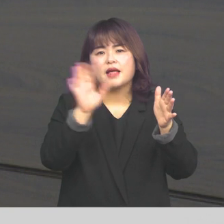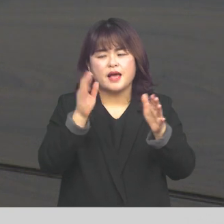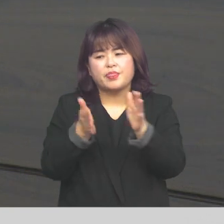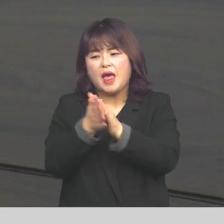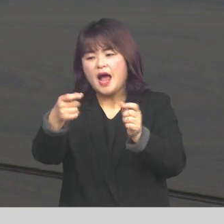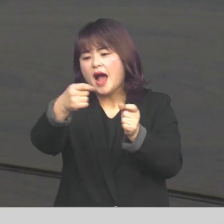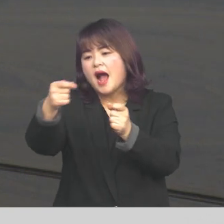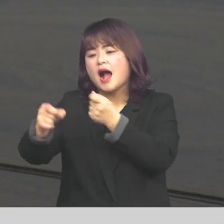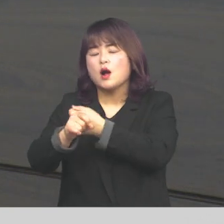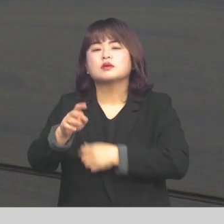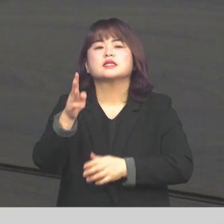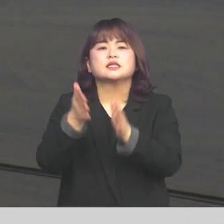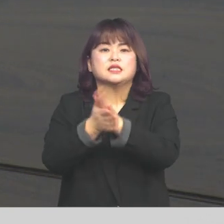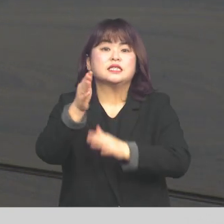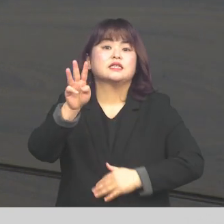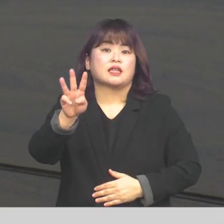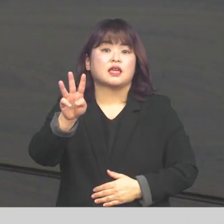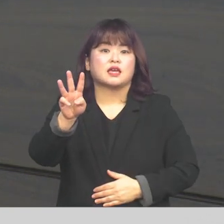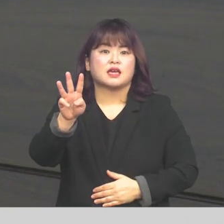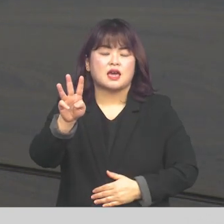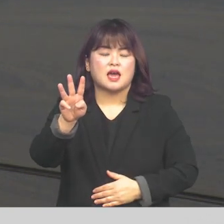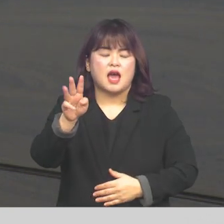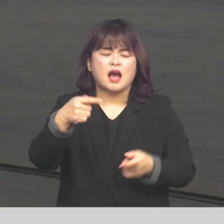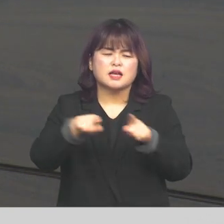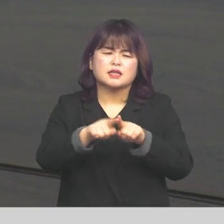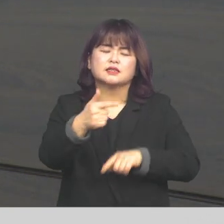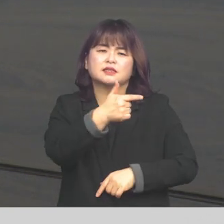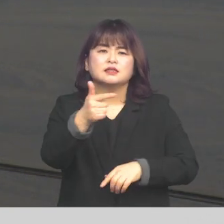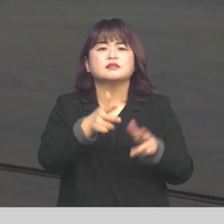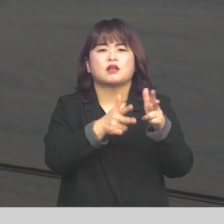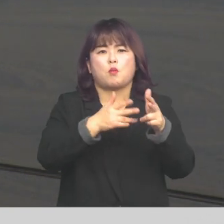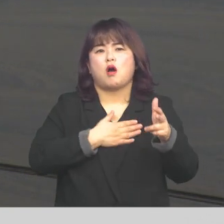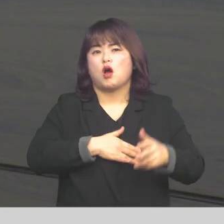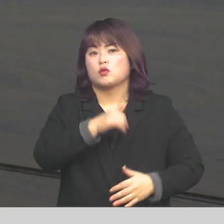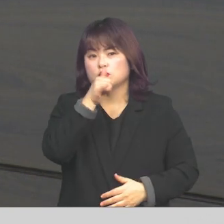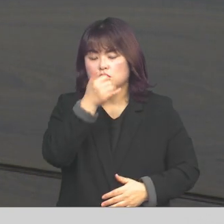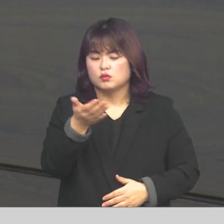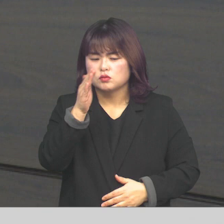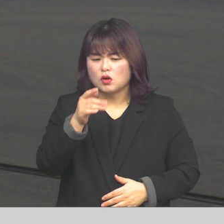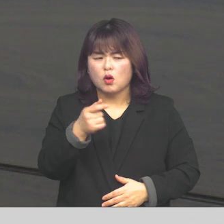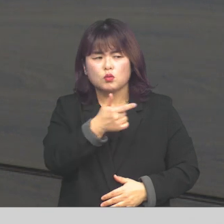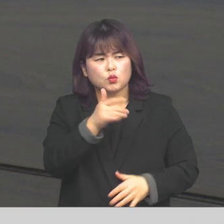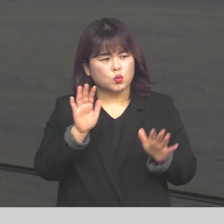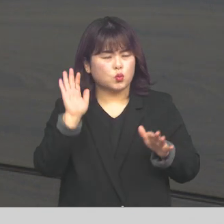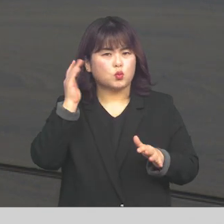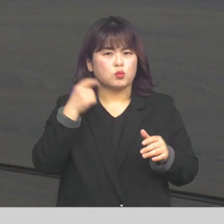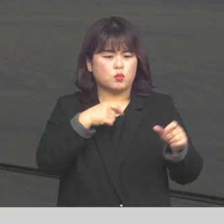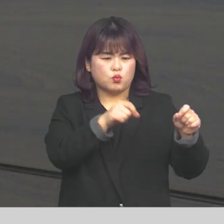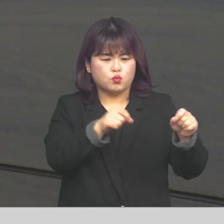시의 모든 그 시민들을 위한 그런 큰 사업을 알고 있었는데 사실 그동안 너무